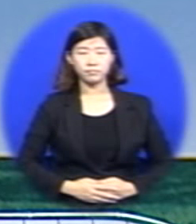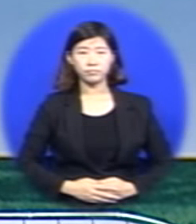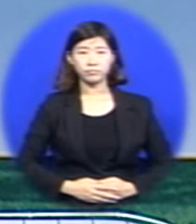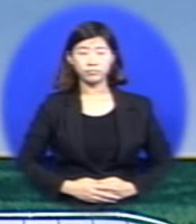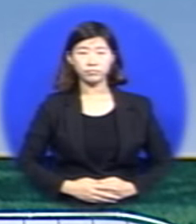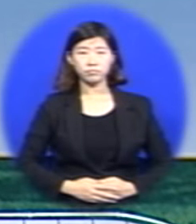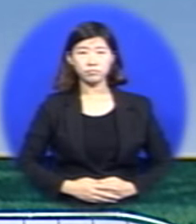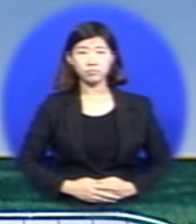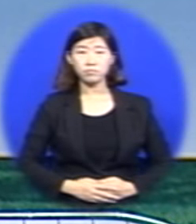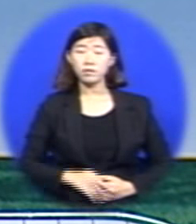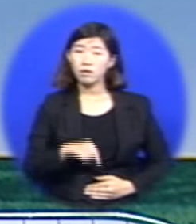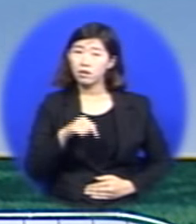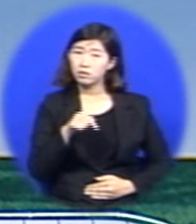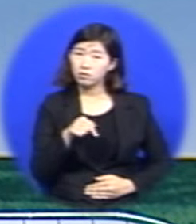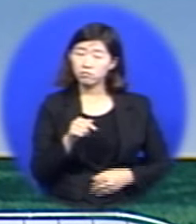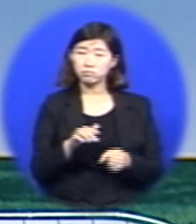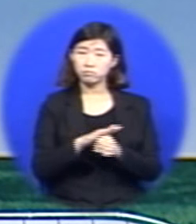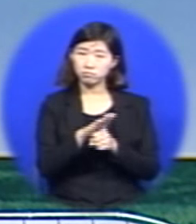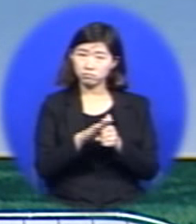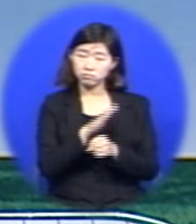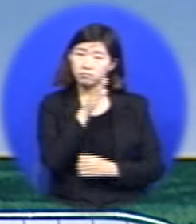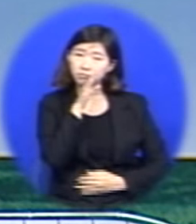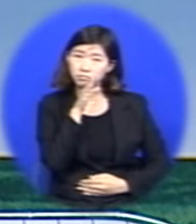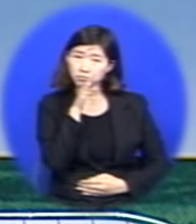여러분, 이것이 사랑일까요?